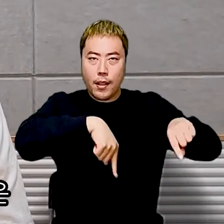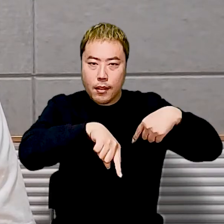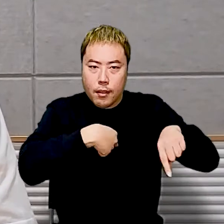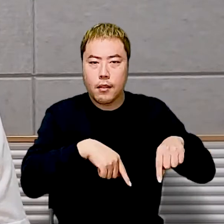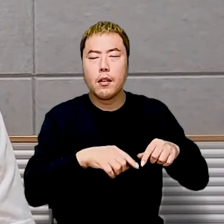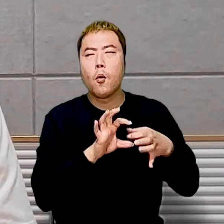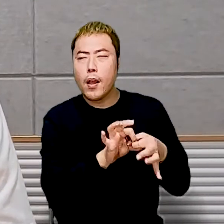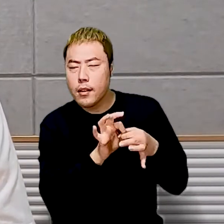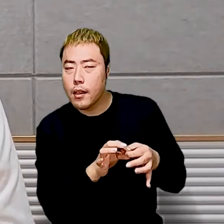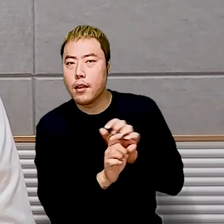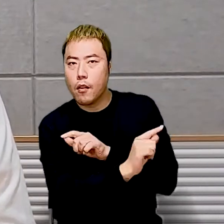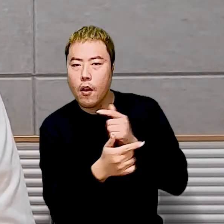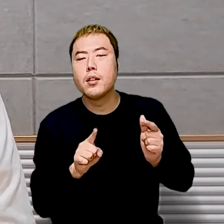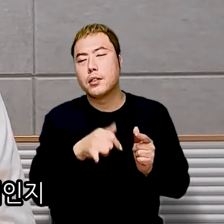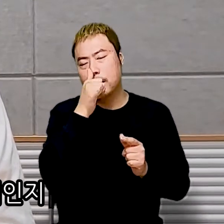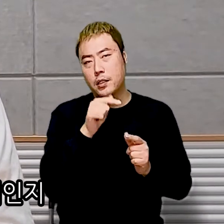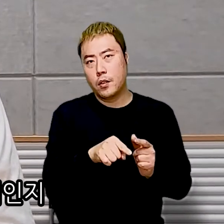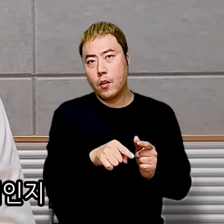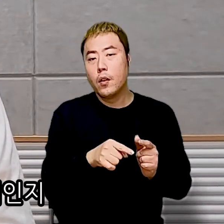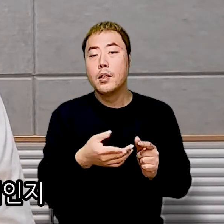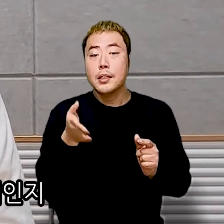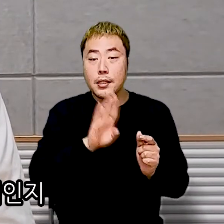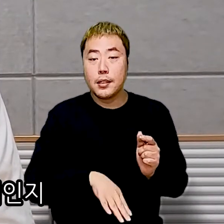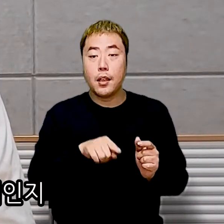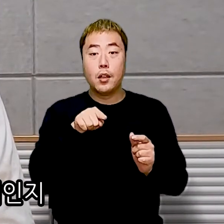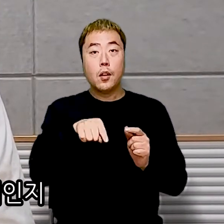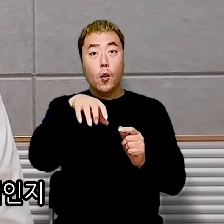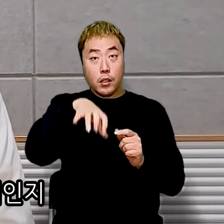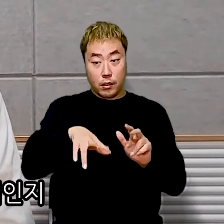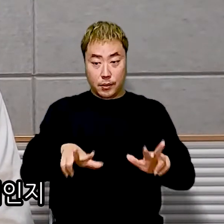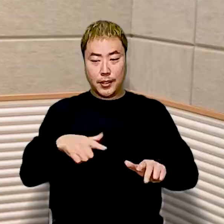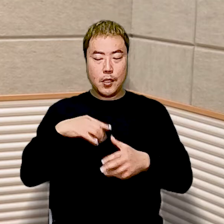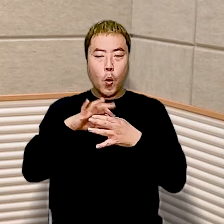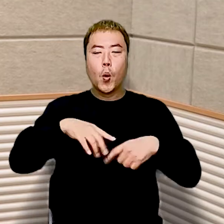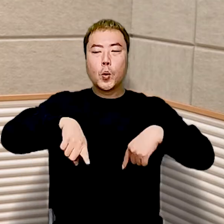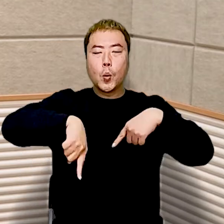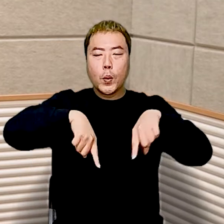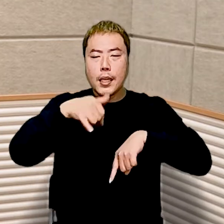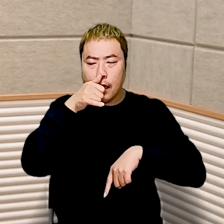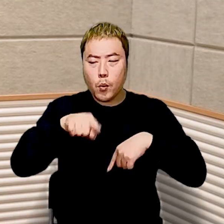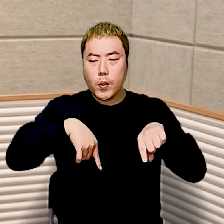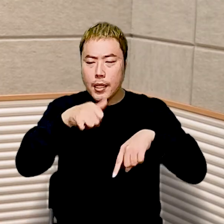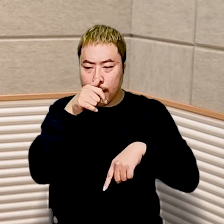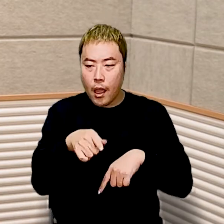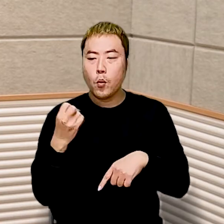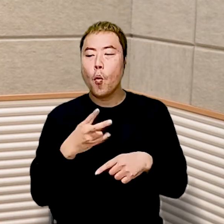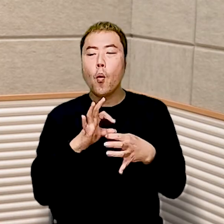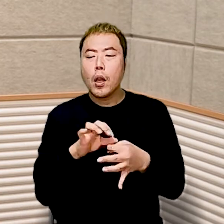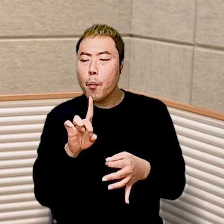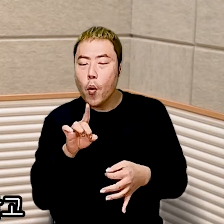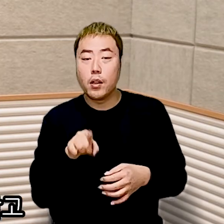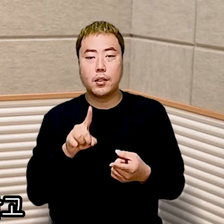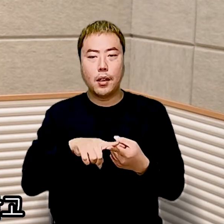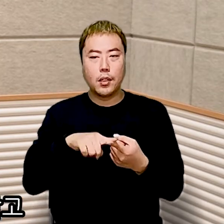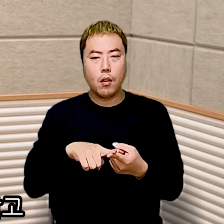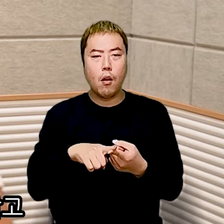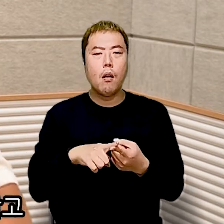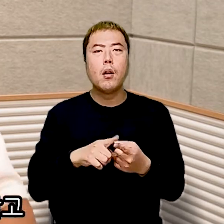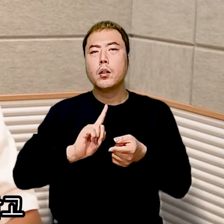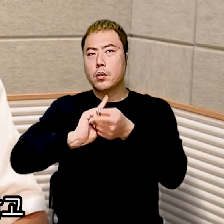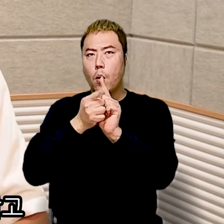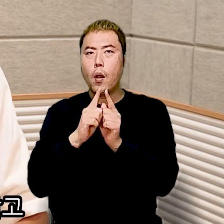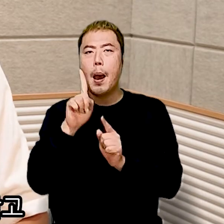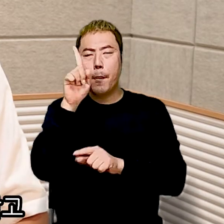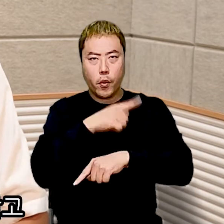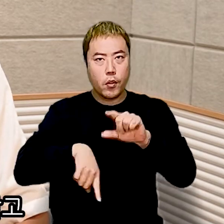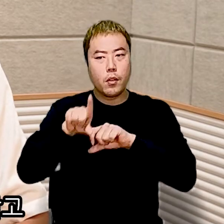성격은 뭔가 다른 것일 텐데 여기서 말하는 통제는 무슨 통제인지 그 관계는 무엇인지 그런 것들을